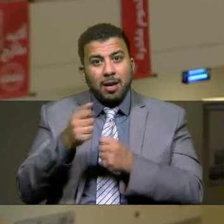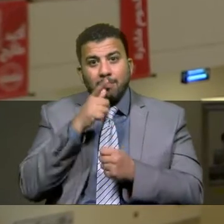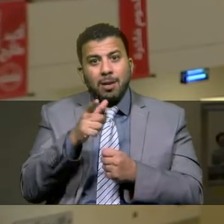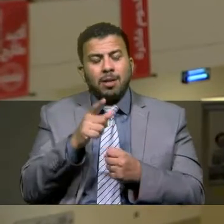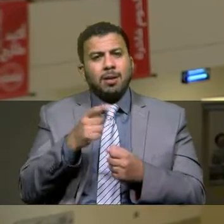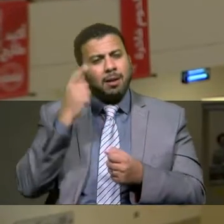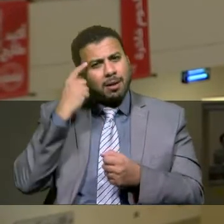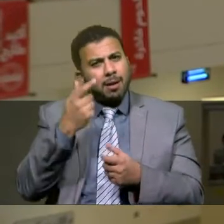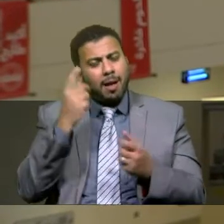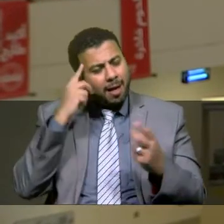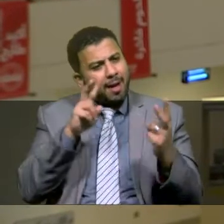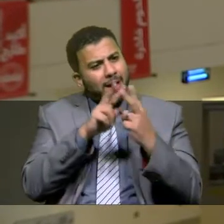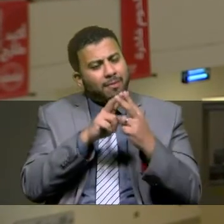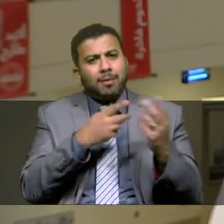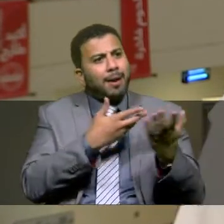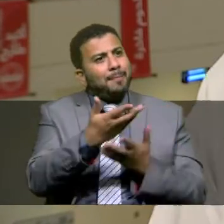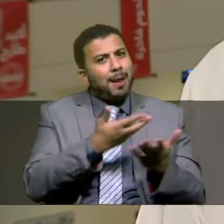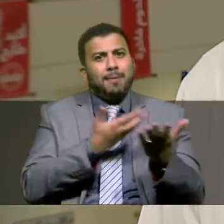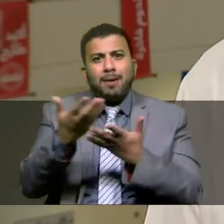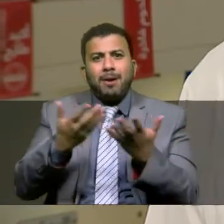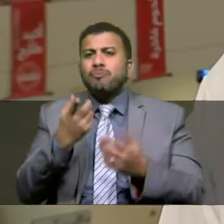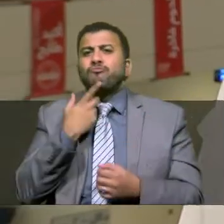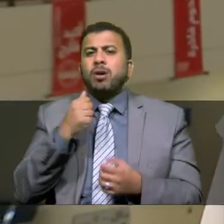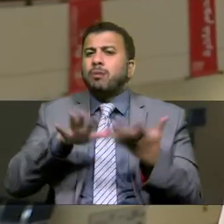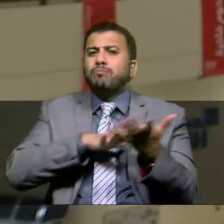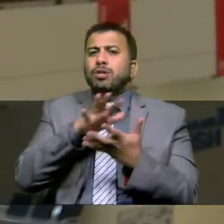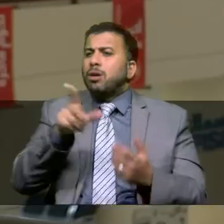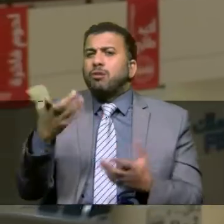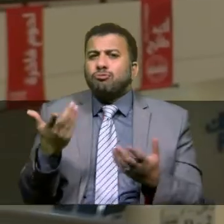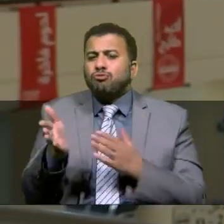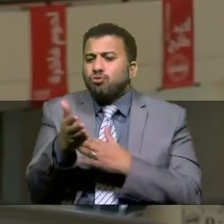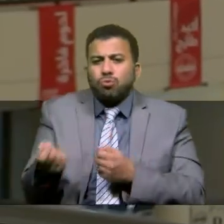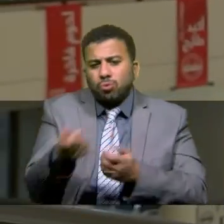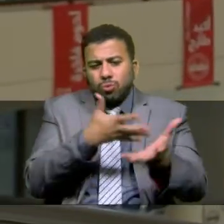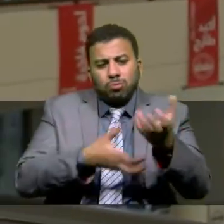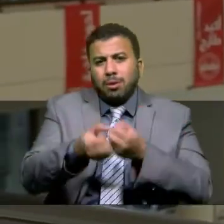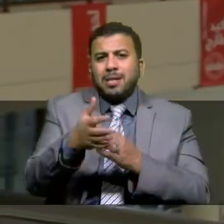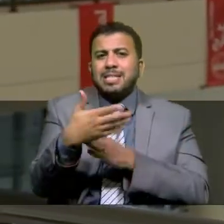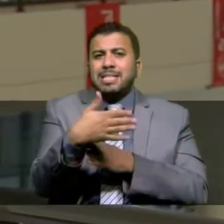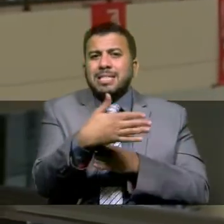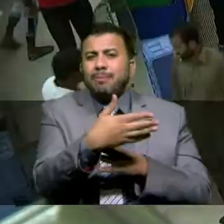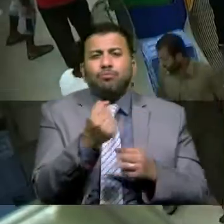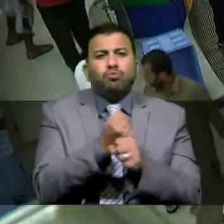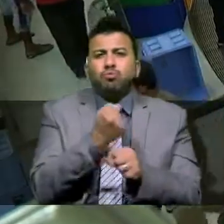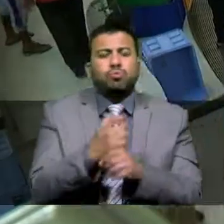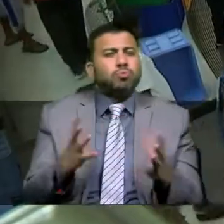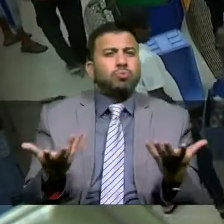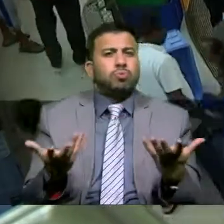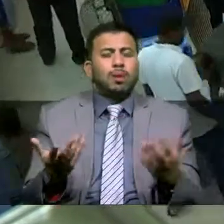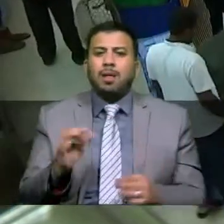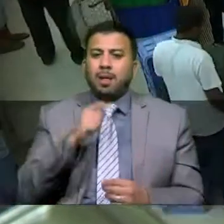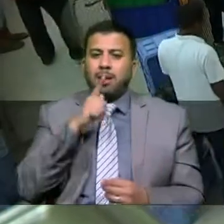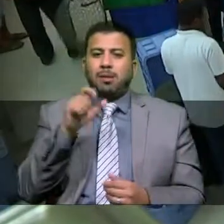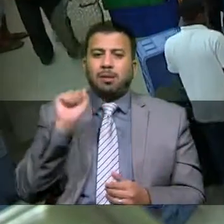كصيادين، يتعرفون على بعض ويسمعون آرائهم، شو احتياجاتهم كصيادين، شو اللي هو ناقصنهم. خلال